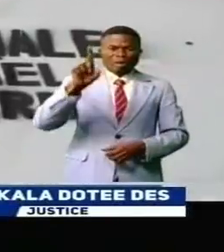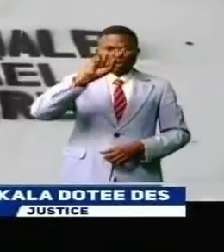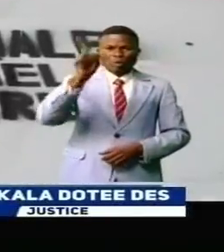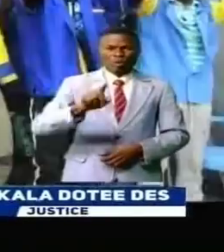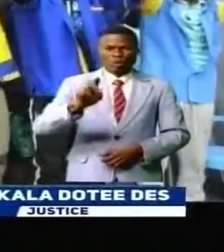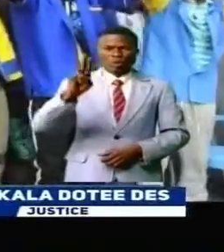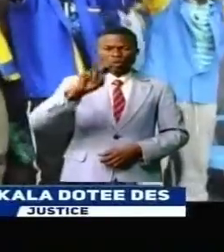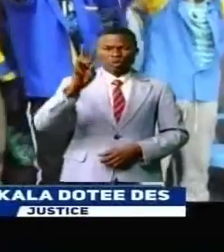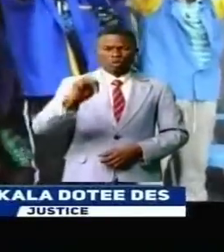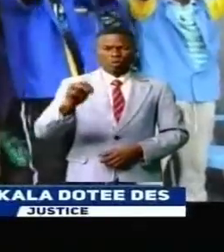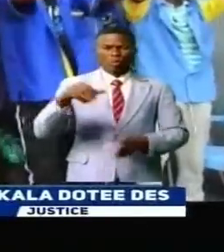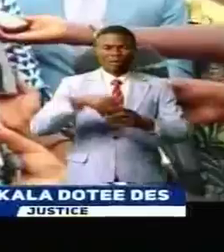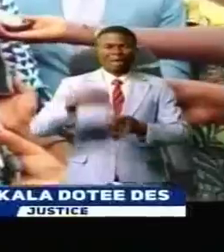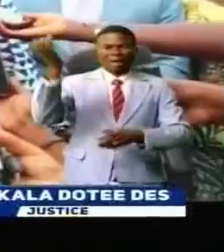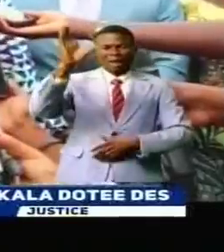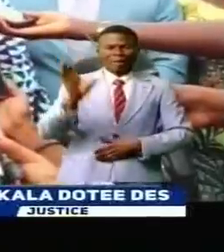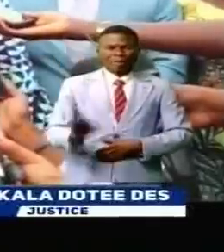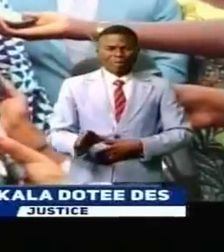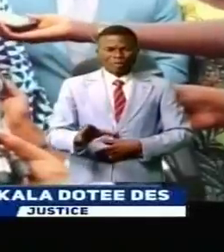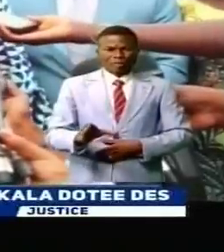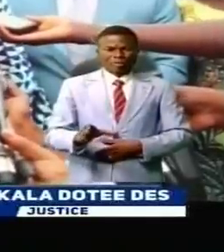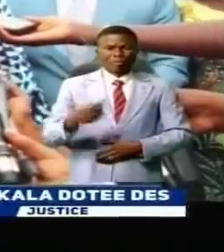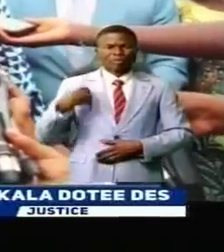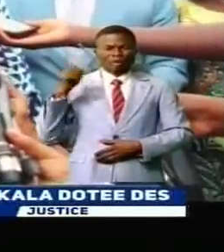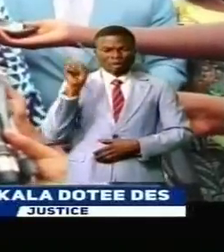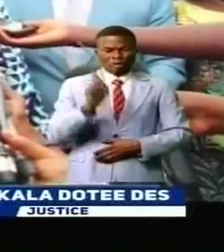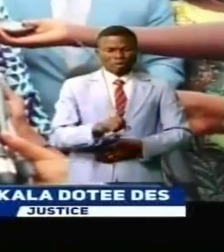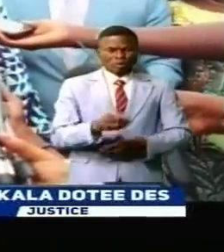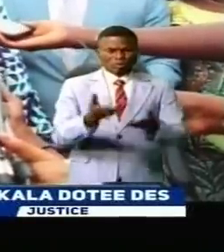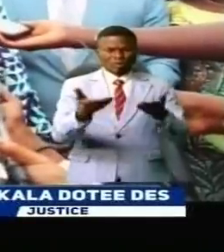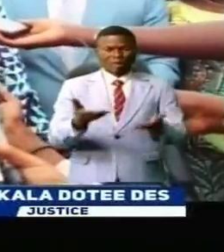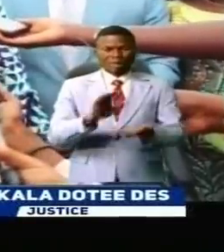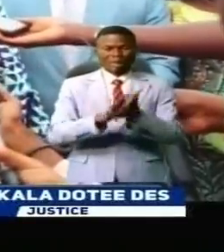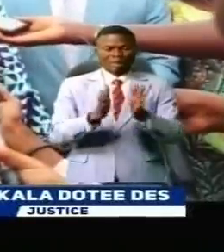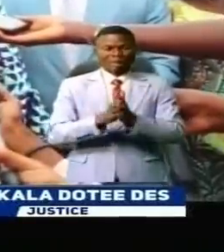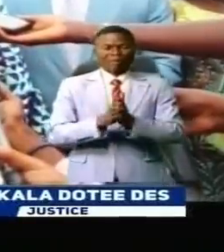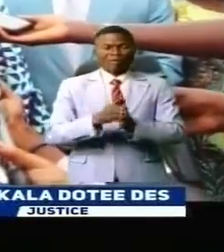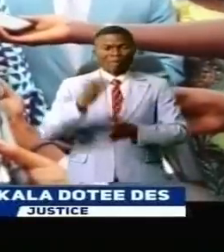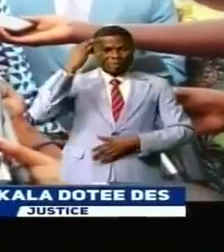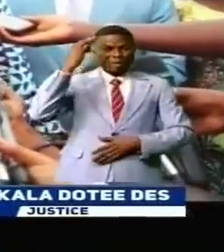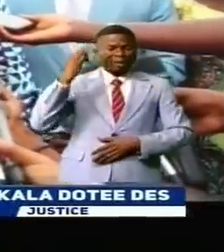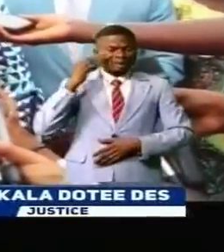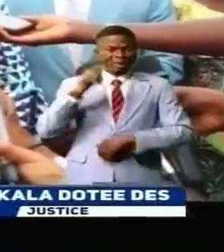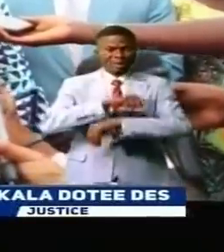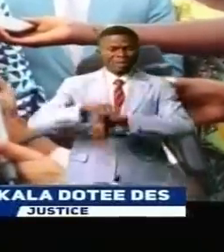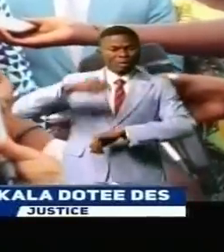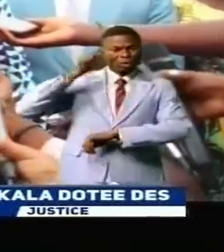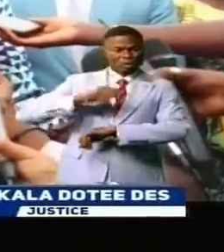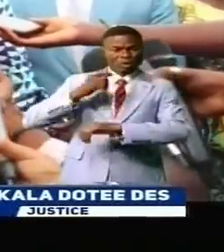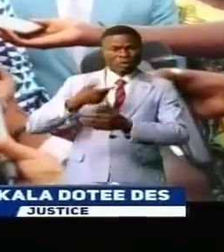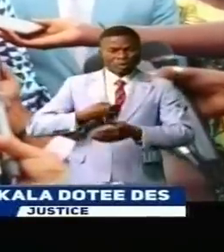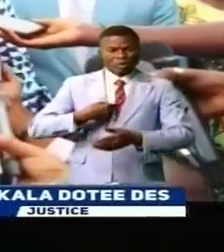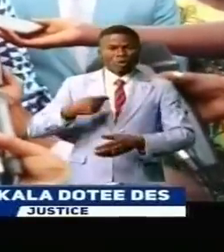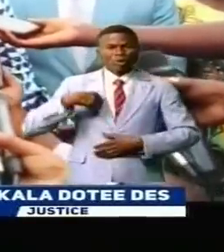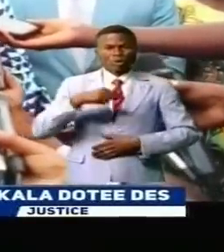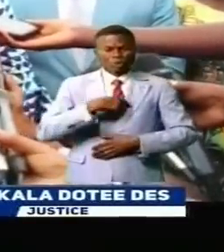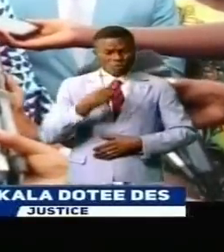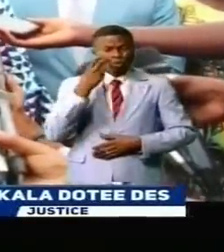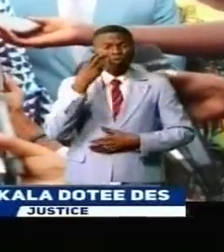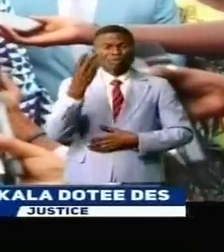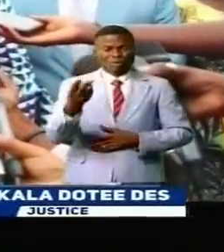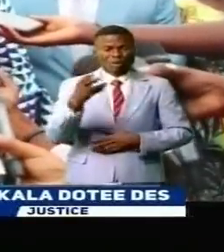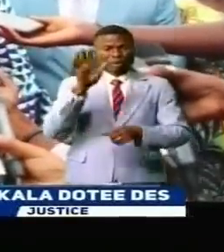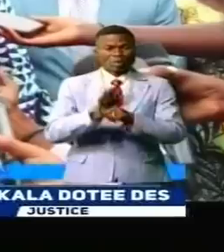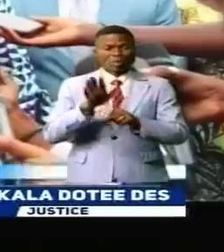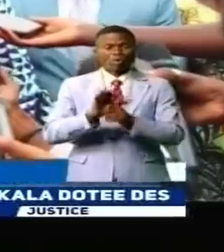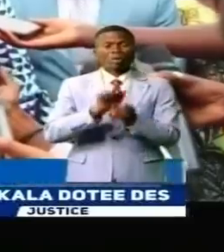la province du Congo central. En arrivant à la tête de notre ministère, nous avons trouvé beaucoup